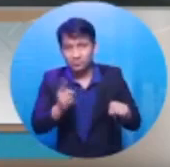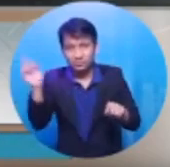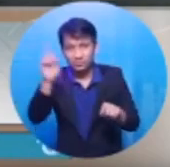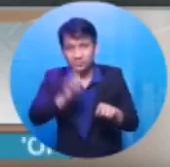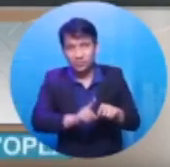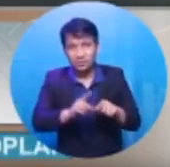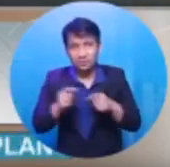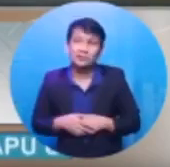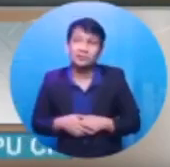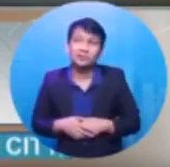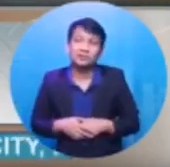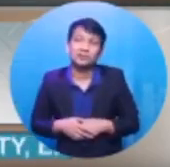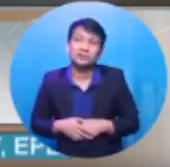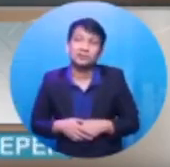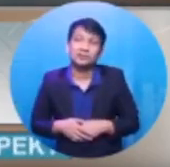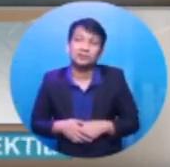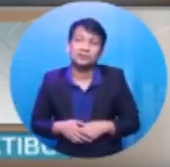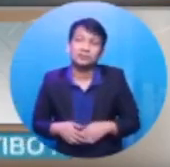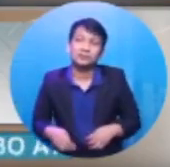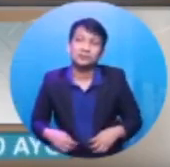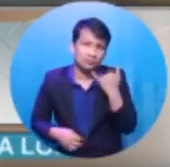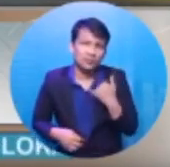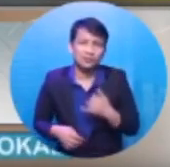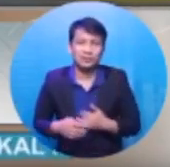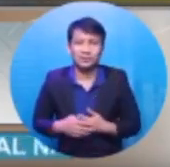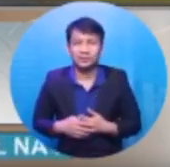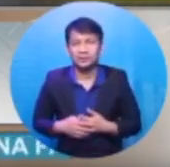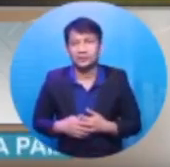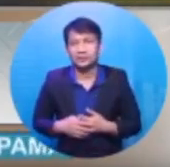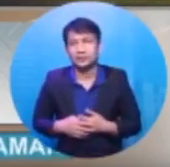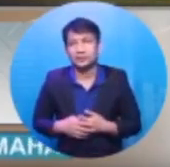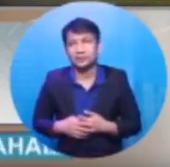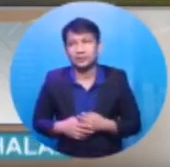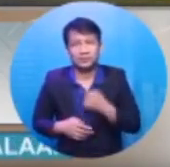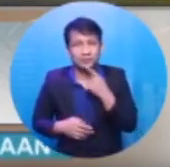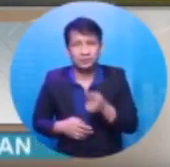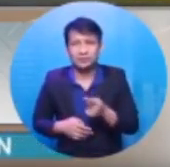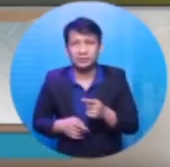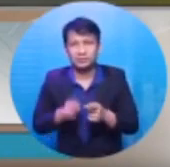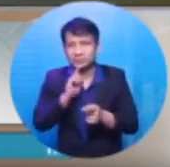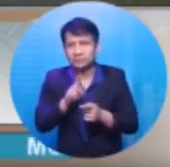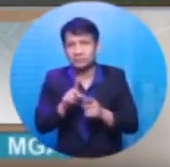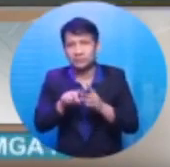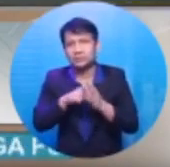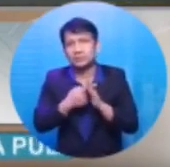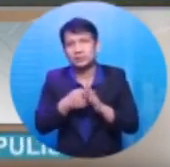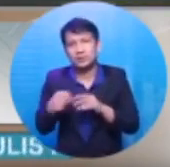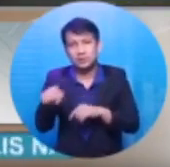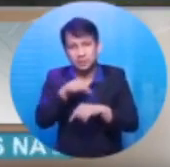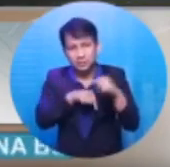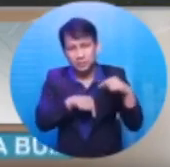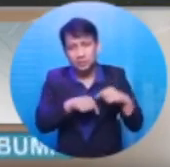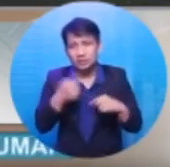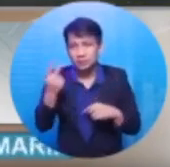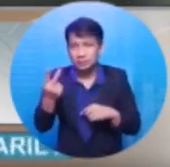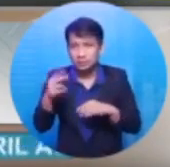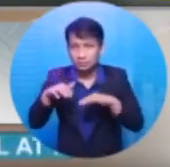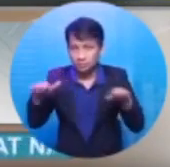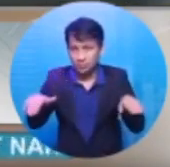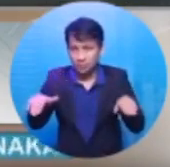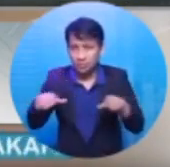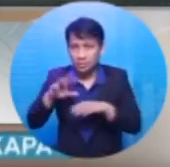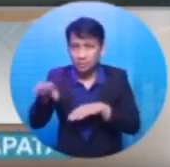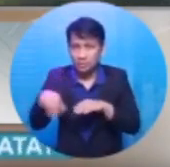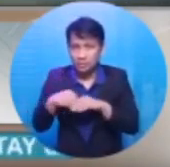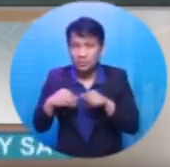opo. Makipagsapakan? Opo, sir. Bakit? Sir, ang totoo, hindi po yun ang totoo nangyari sa simula. Meron po dito ang dalawang bata na